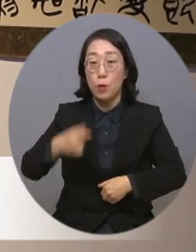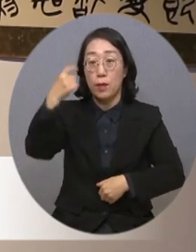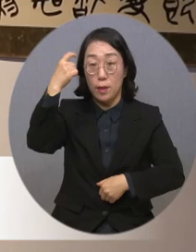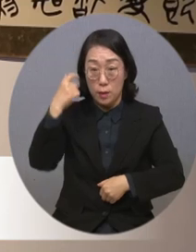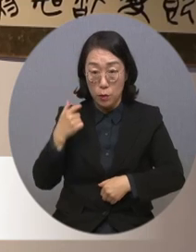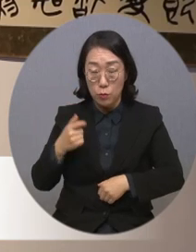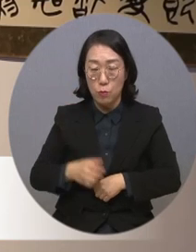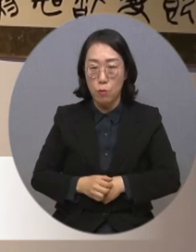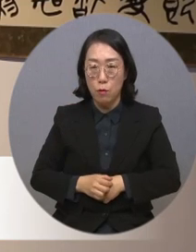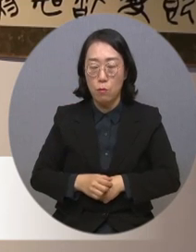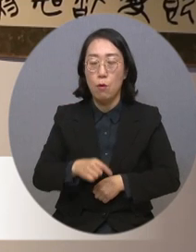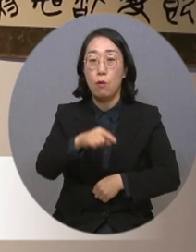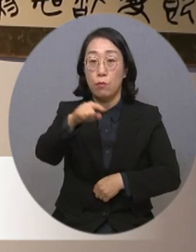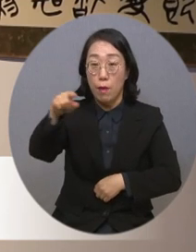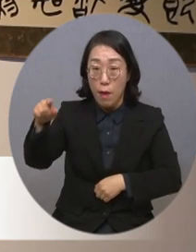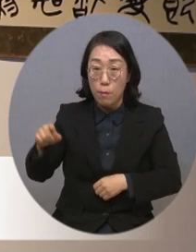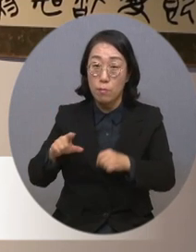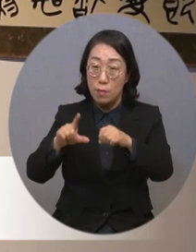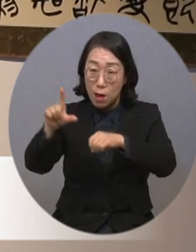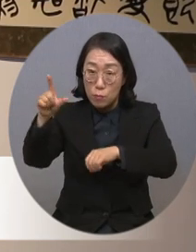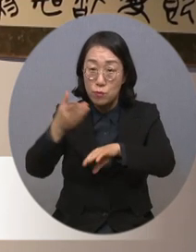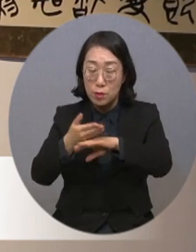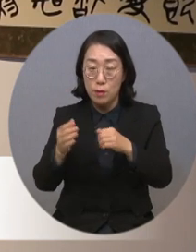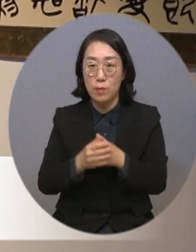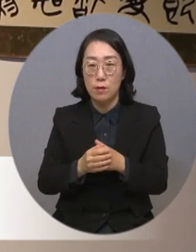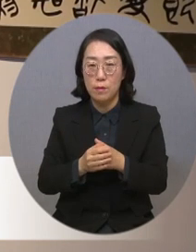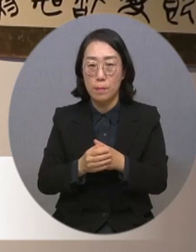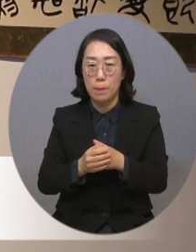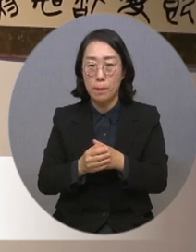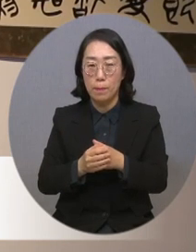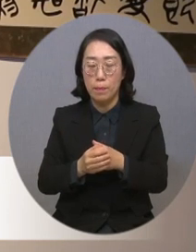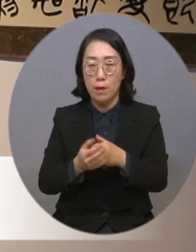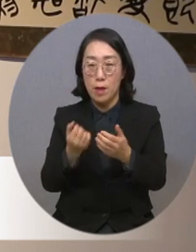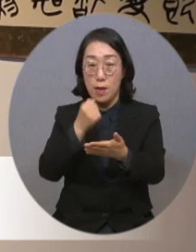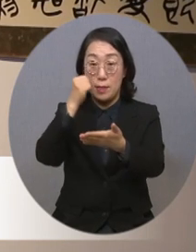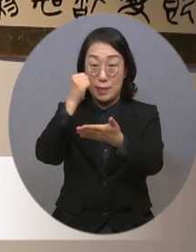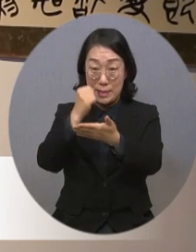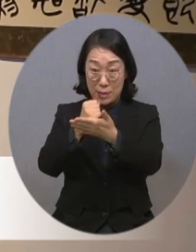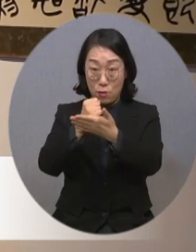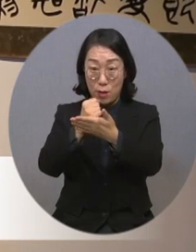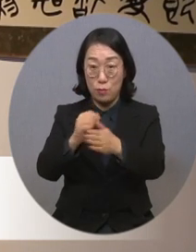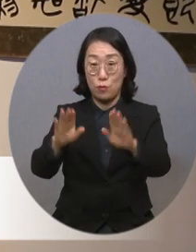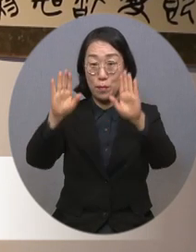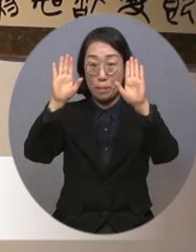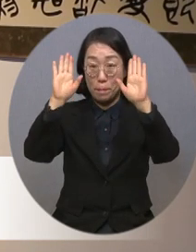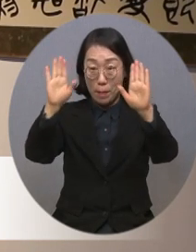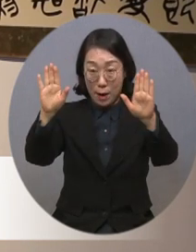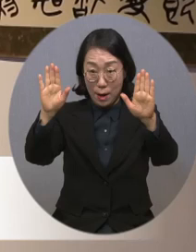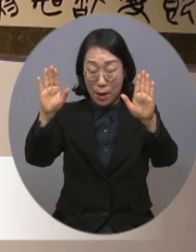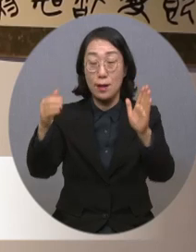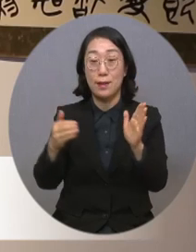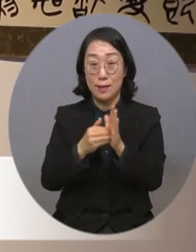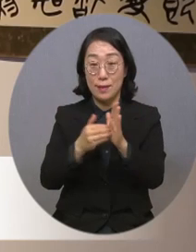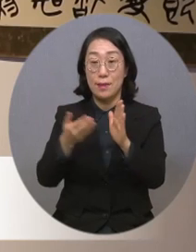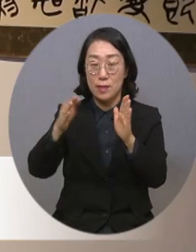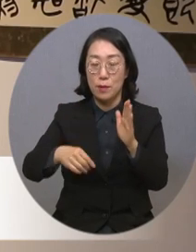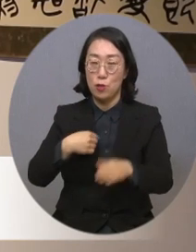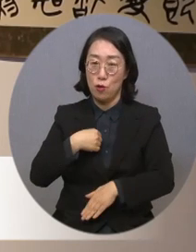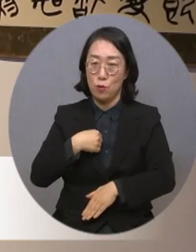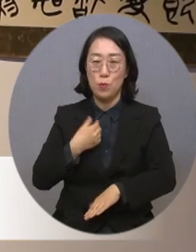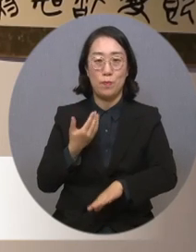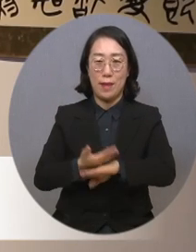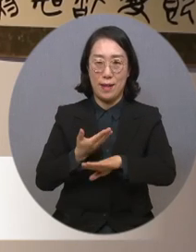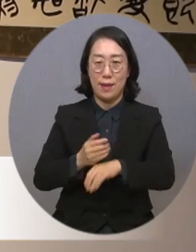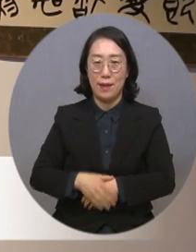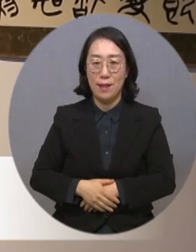대부분 작가들은 액자에다 찍어갖고 작품을 만들어갖고 벽에만 걸지만은 저 같은 경우는